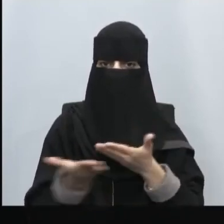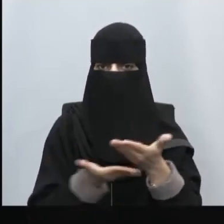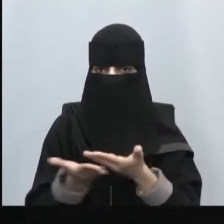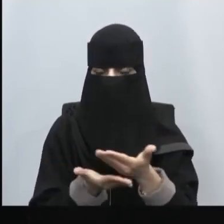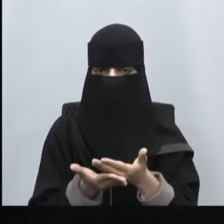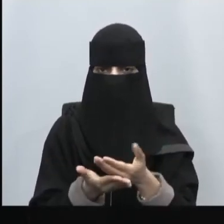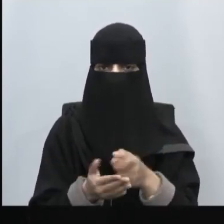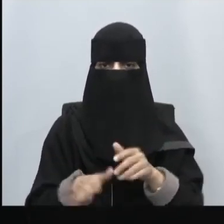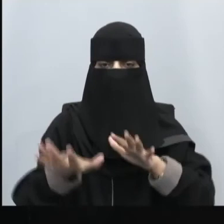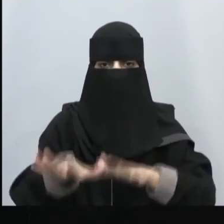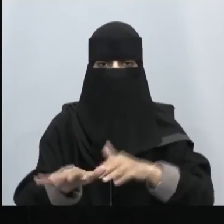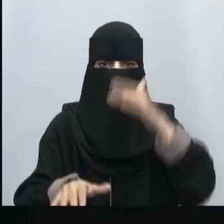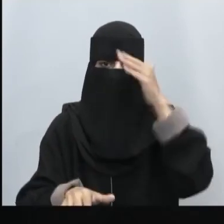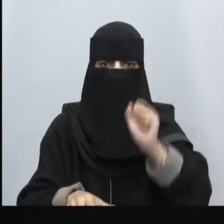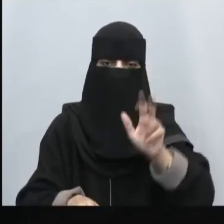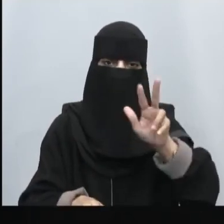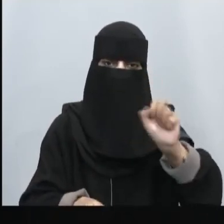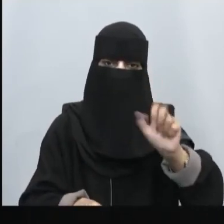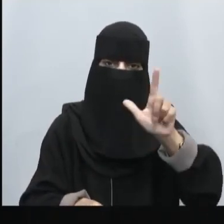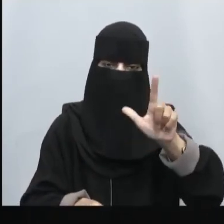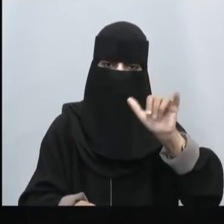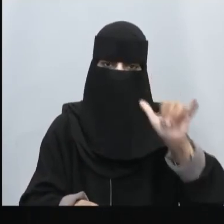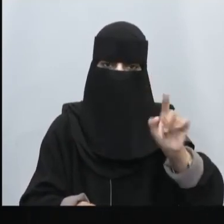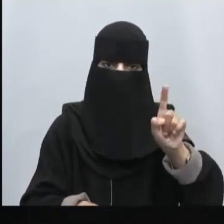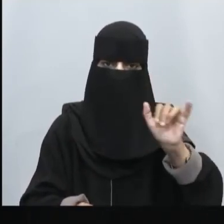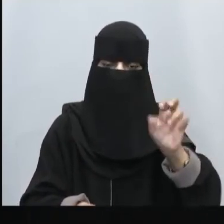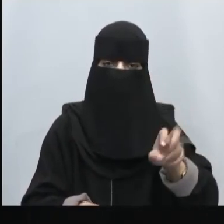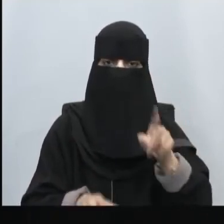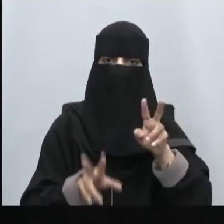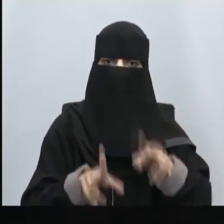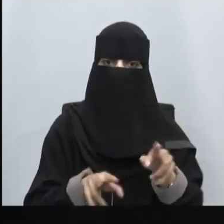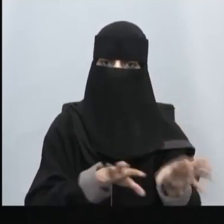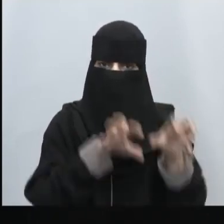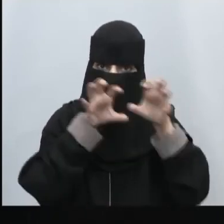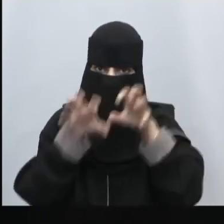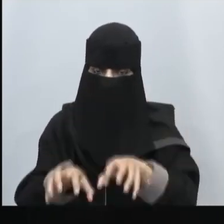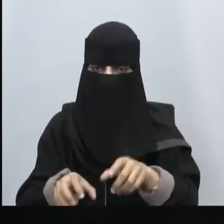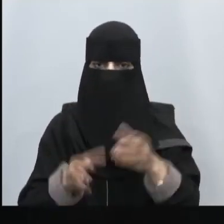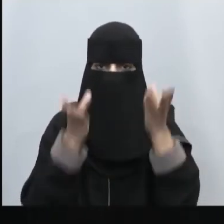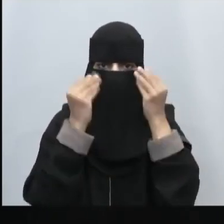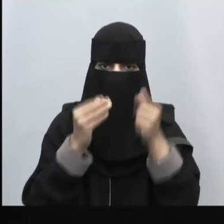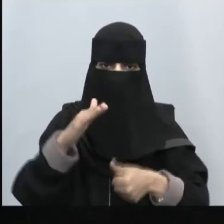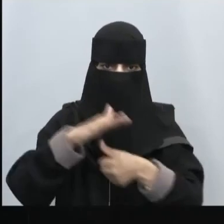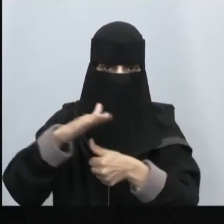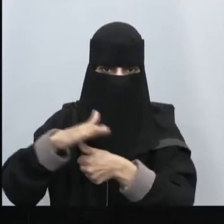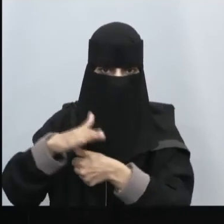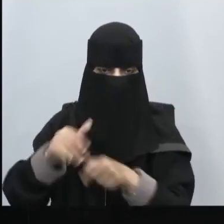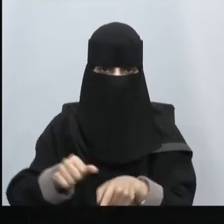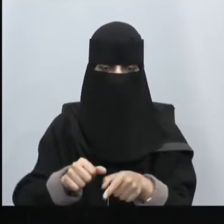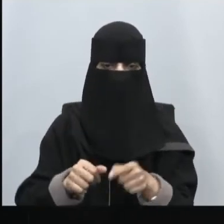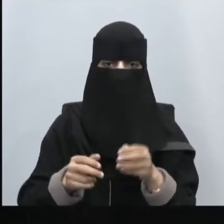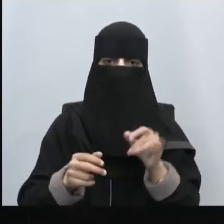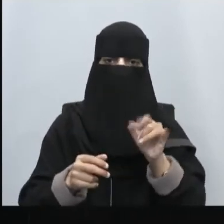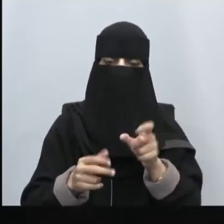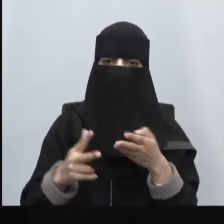عن الحملات الصليبيه نبدا باسترجاع المعلومات الرئيسيه لدرسنا لهذا اليوم من